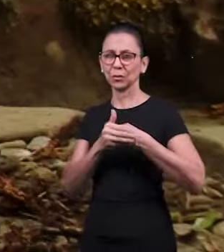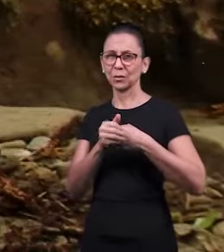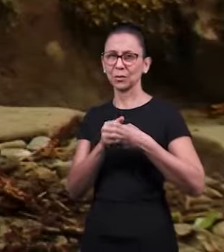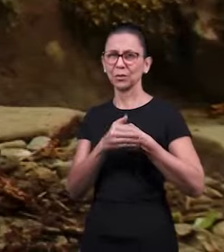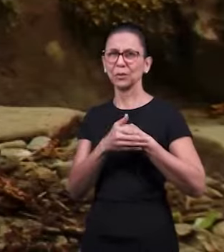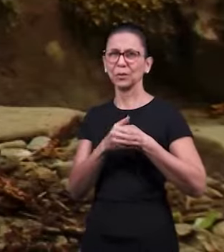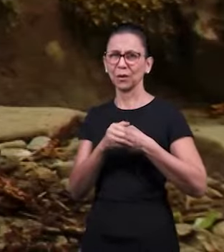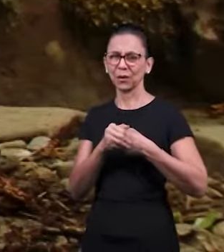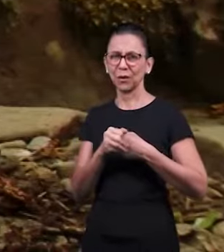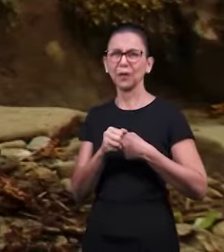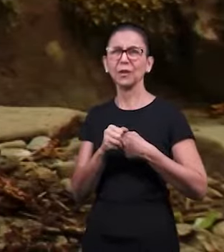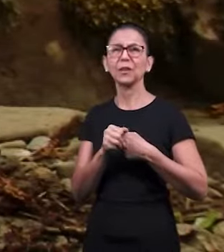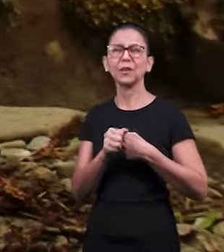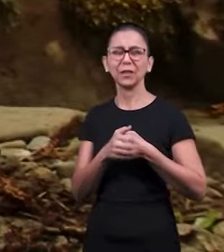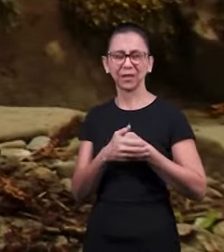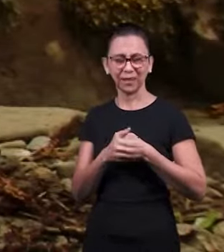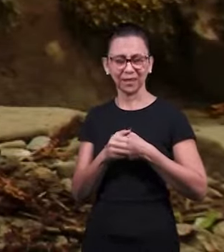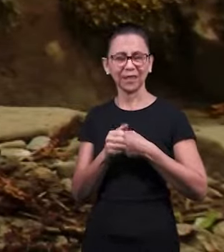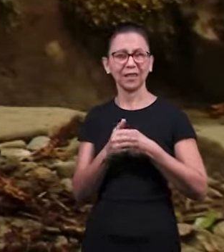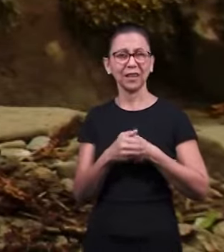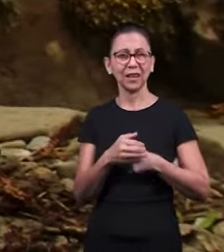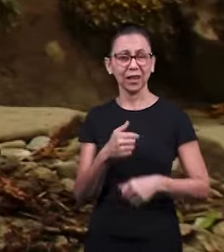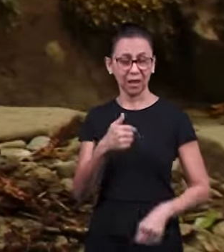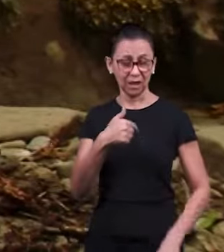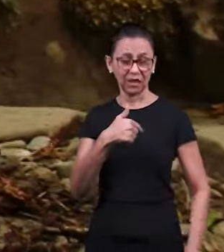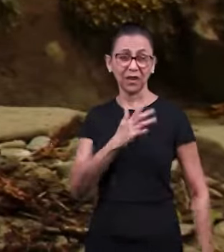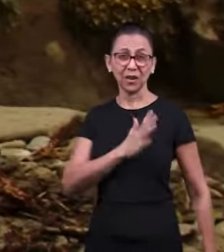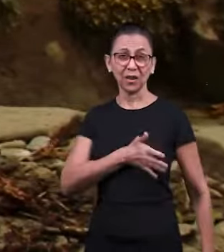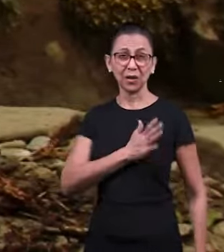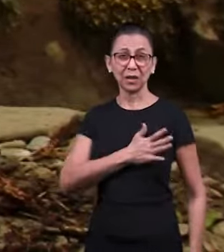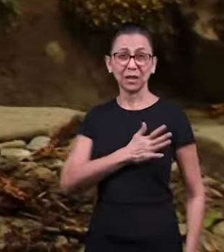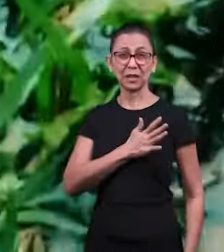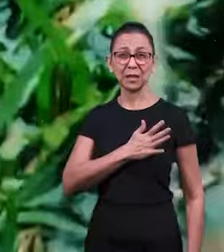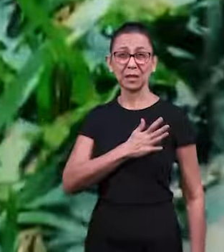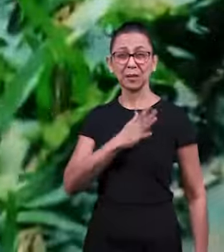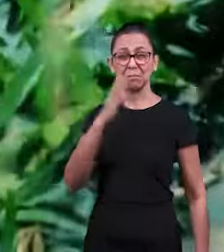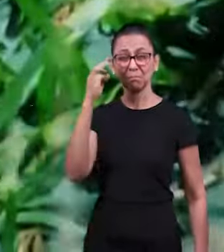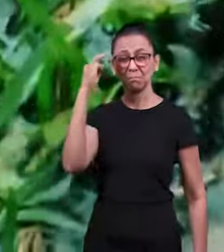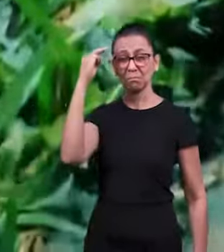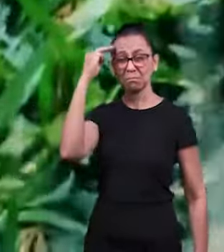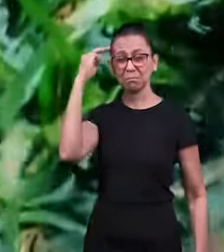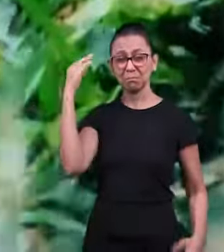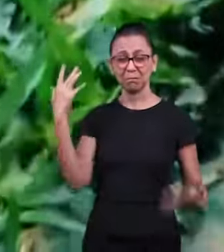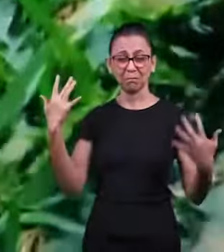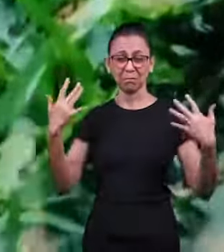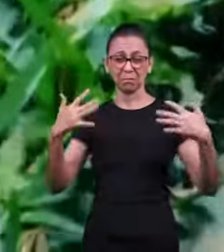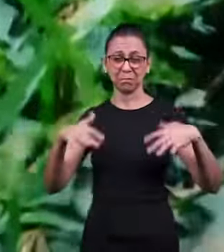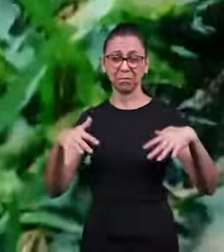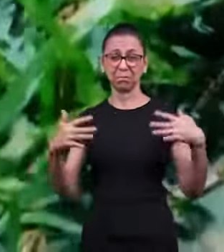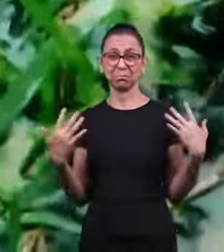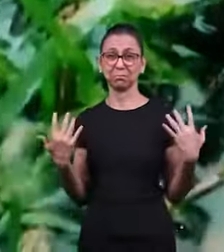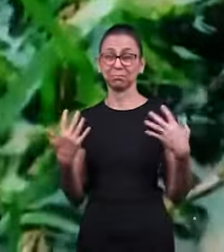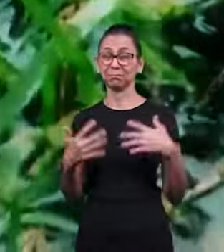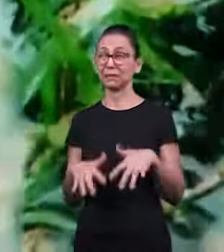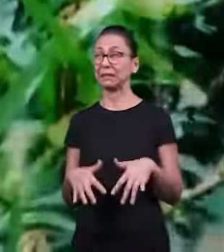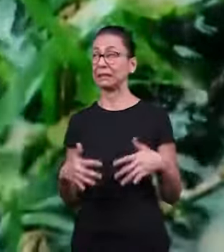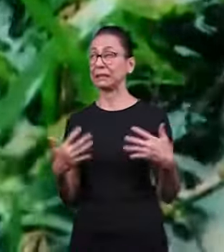утешающая и успокаивающая болящее сердце.